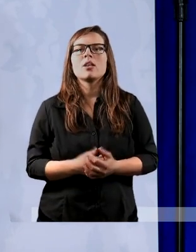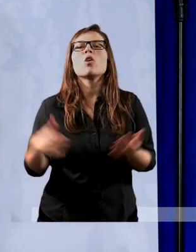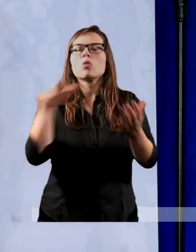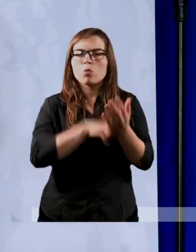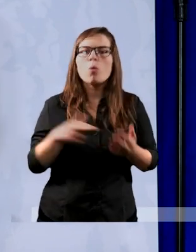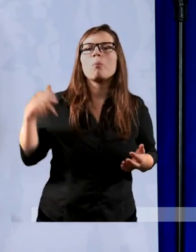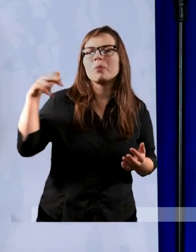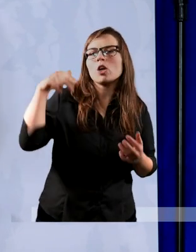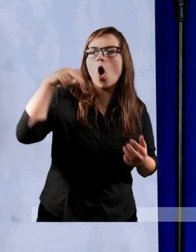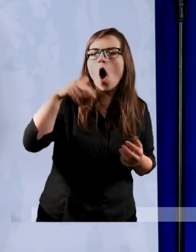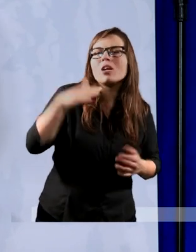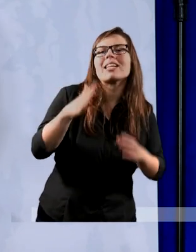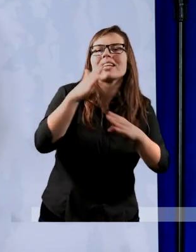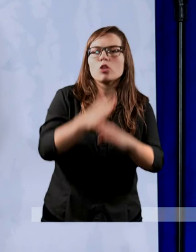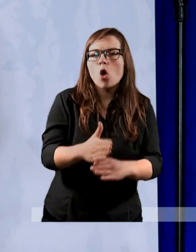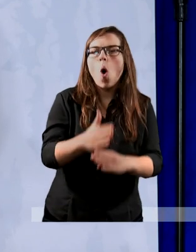przychodził stopniowo